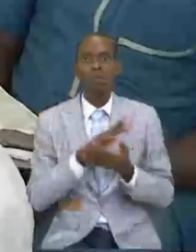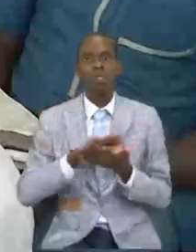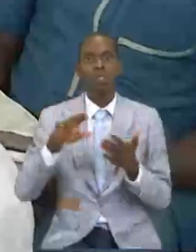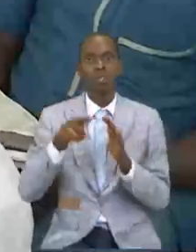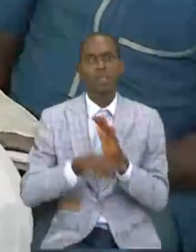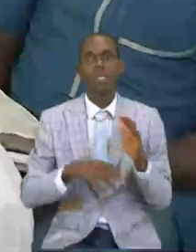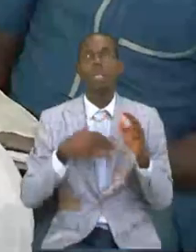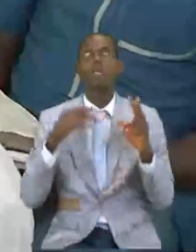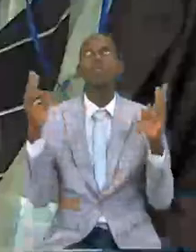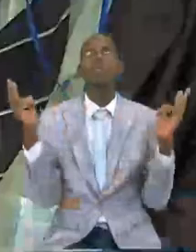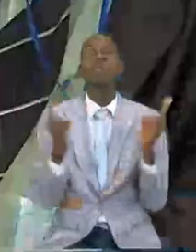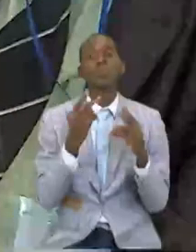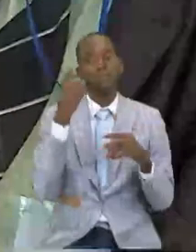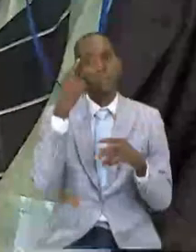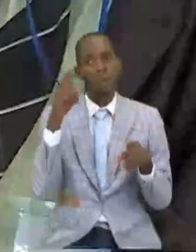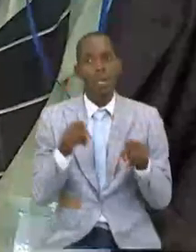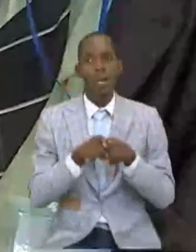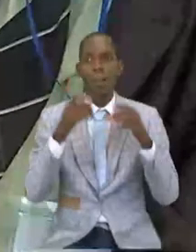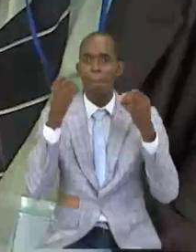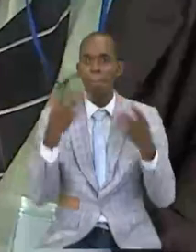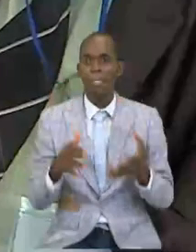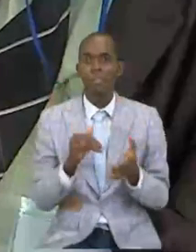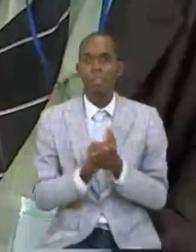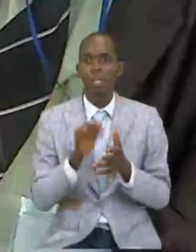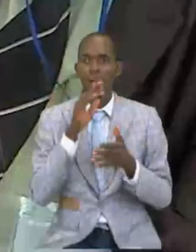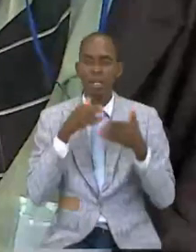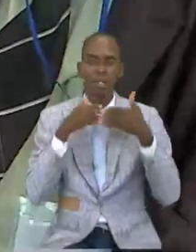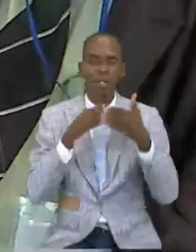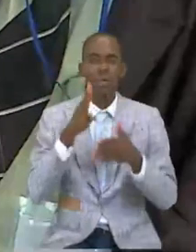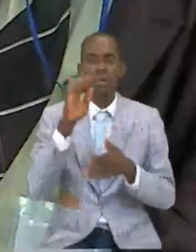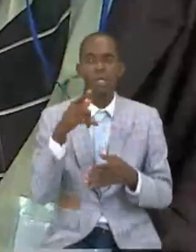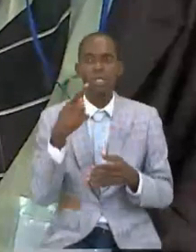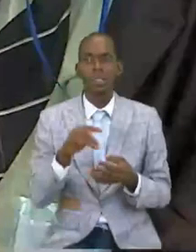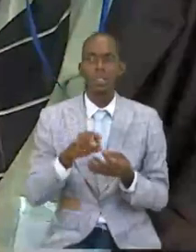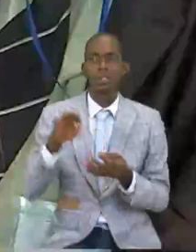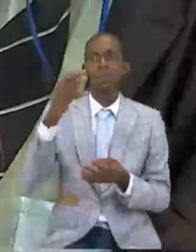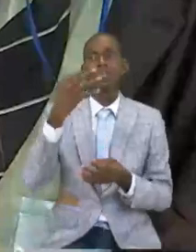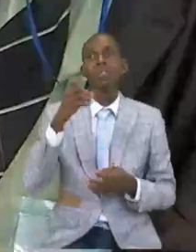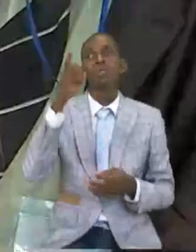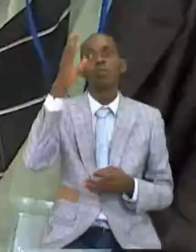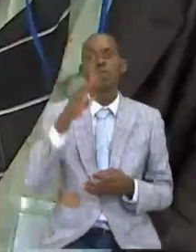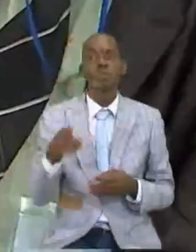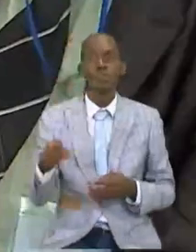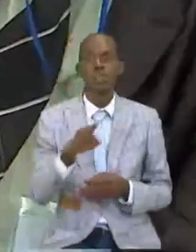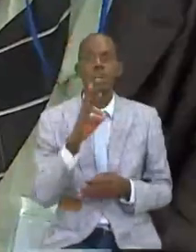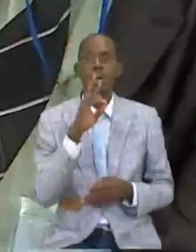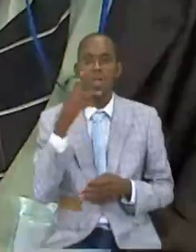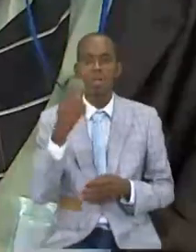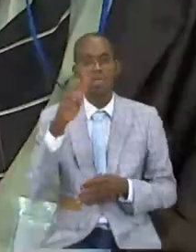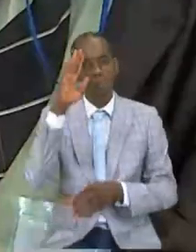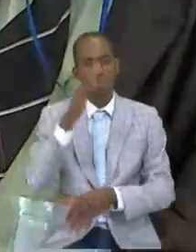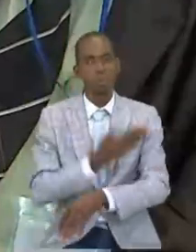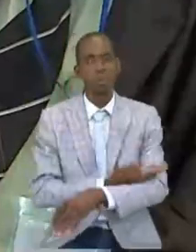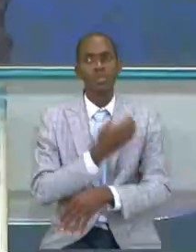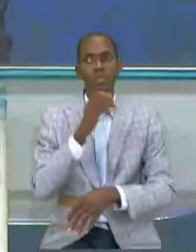de victoire. Car tous ceux qui sont conduits par l'Esprit de Dieu sont fils de